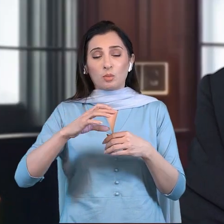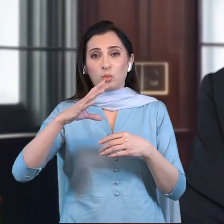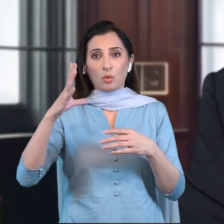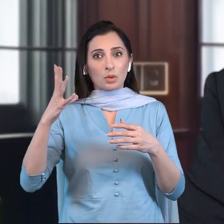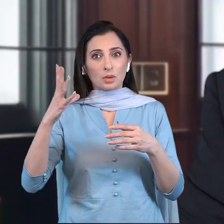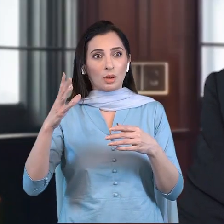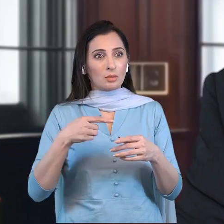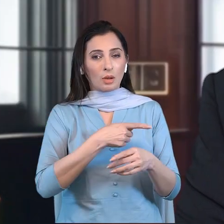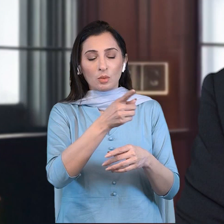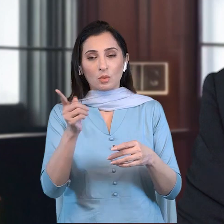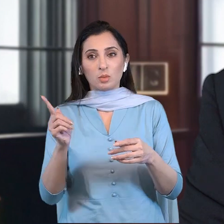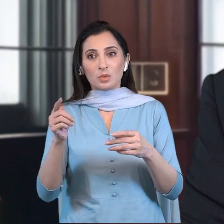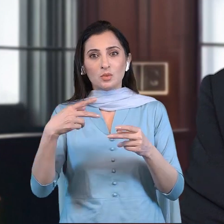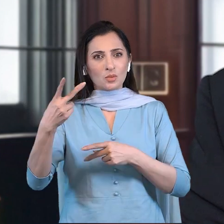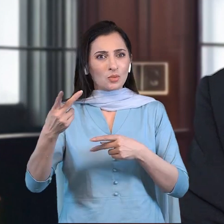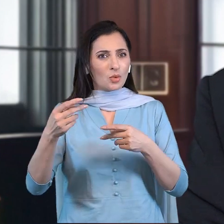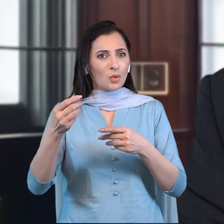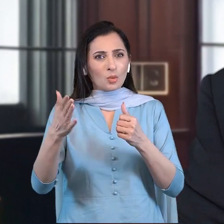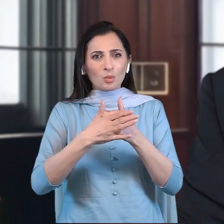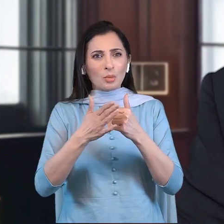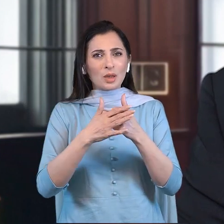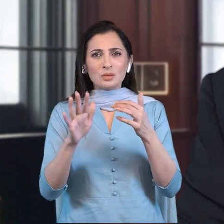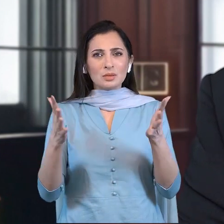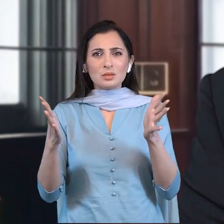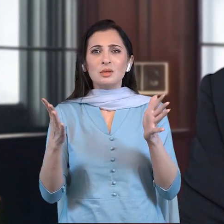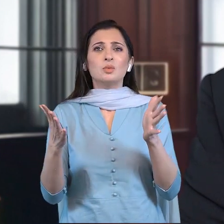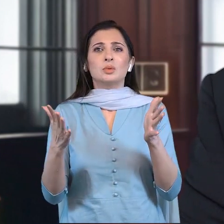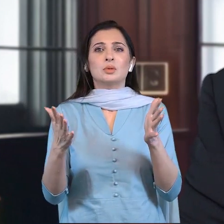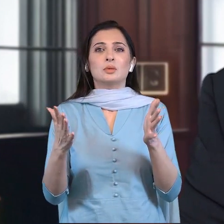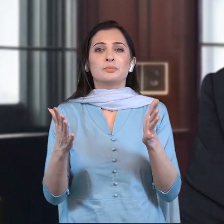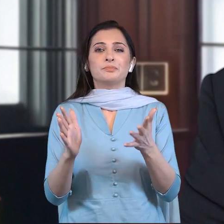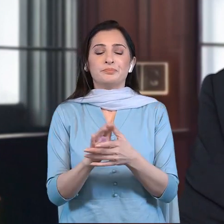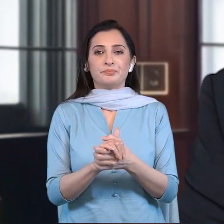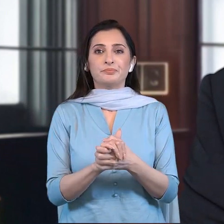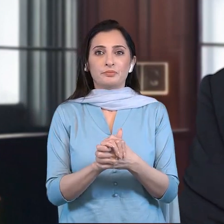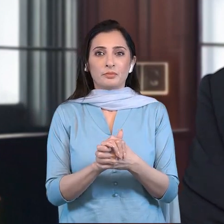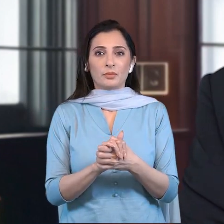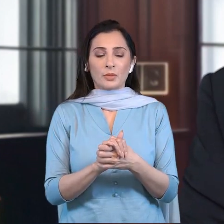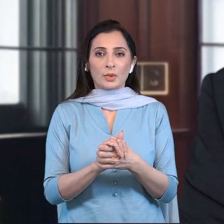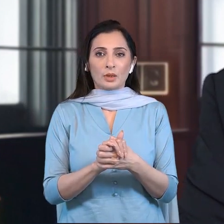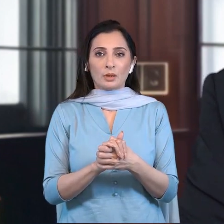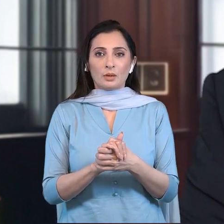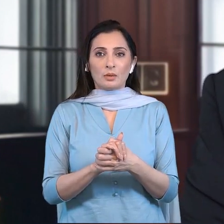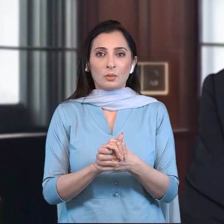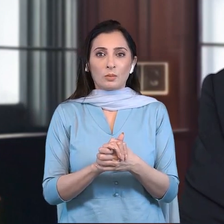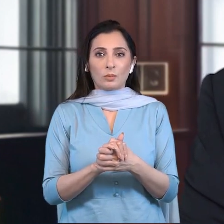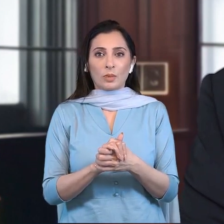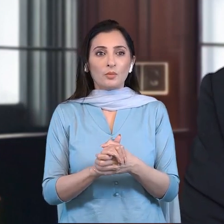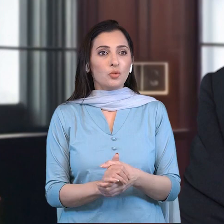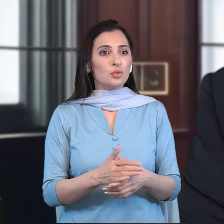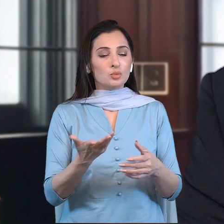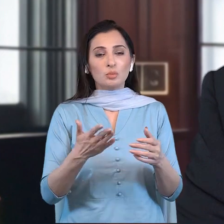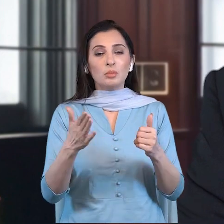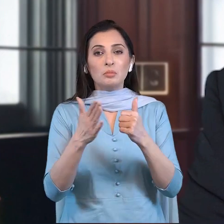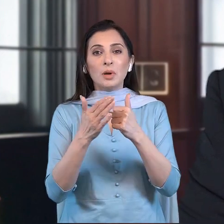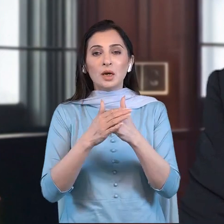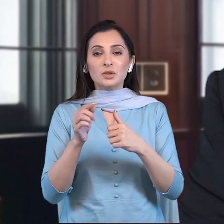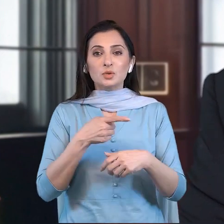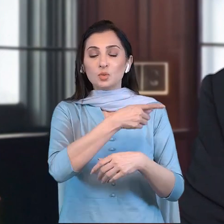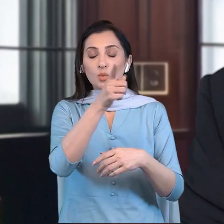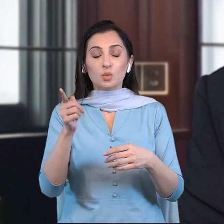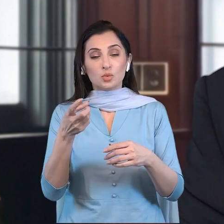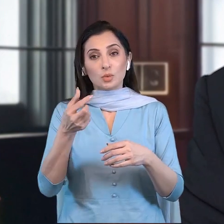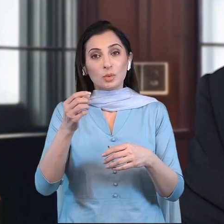ناٹ میرجز انفارچونیٹلی. دیٹ آر بلڈنگ نیٹ ورک ریلیشن شپ، یعنی جسے کہتے ہیں